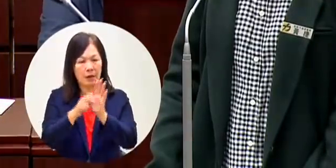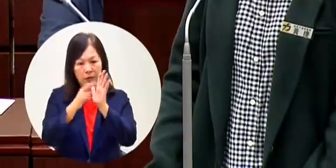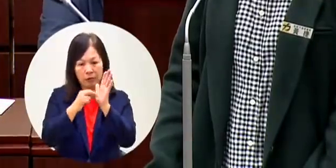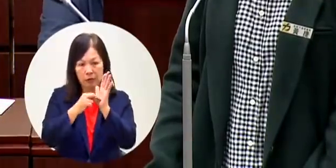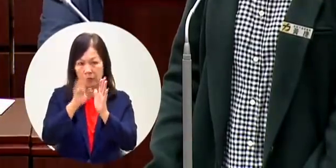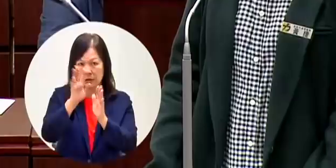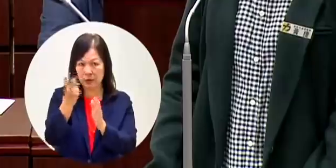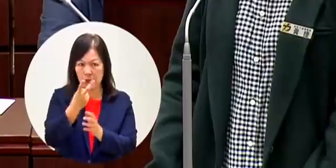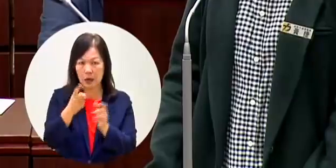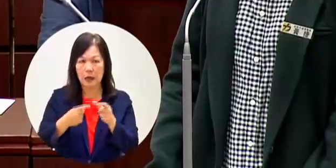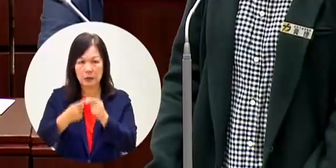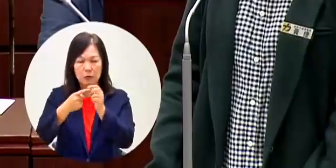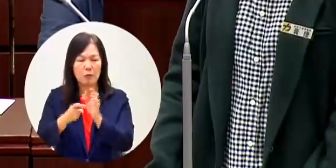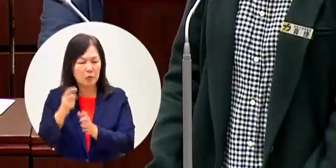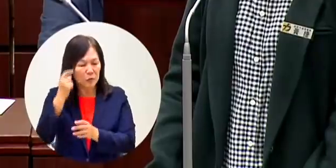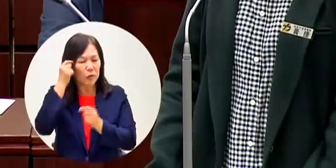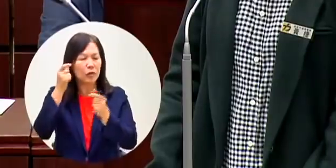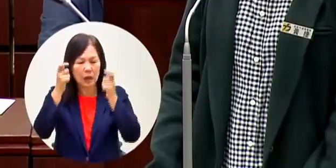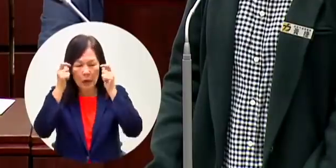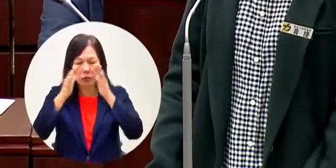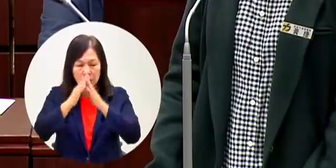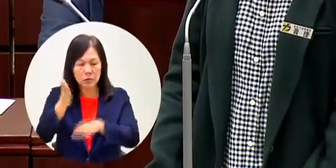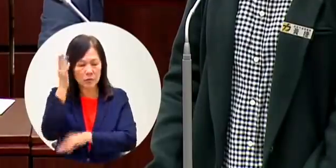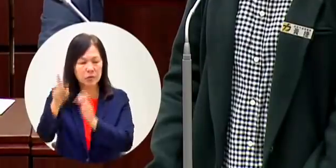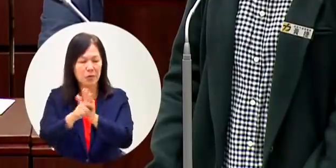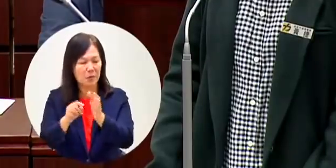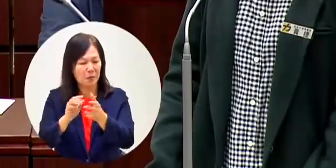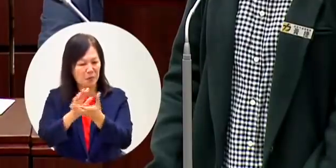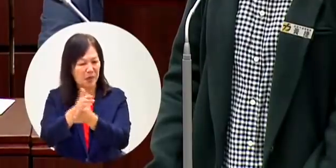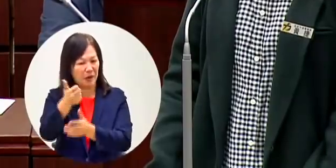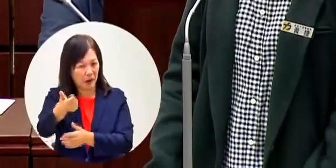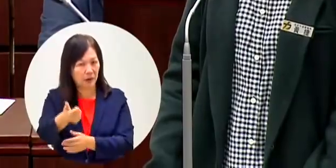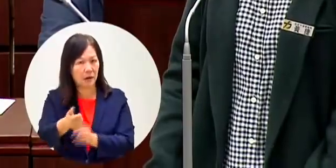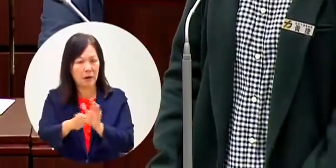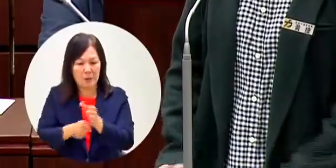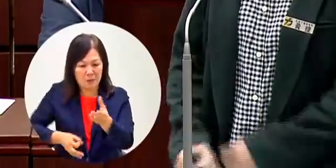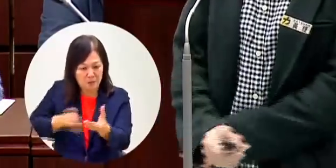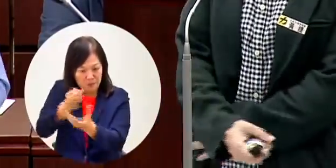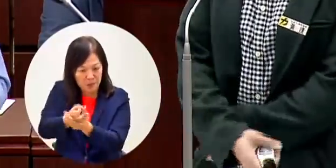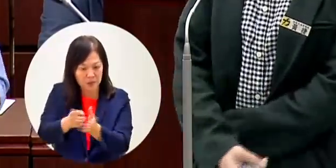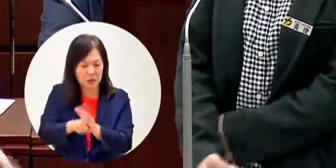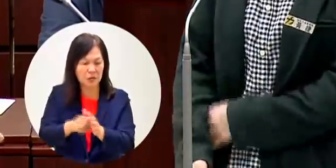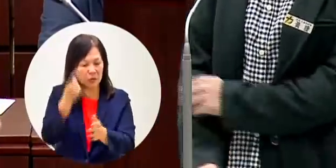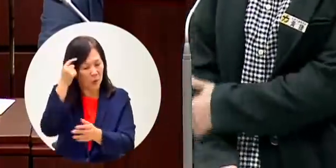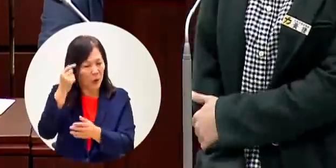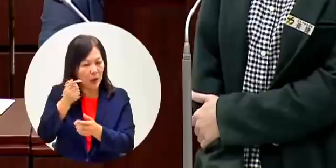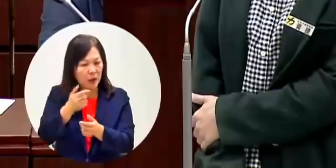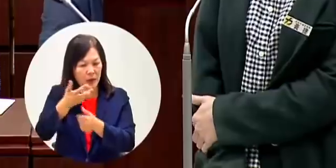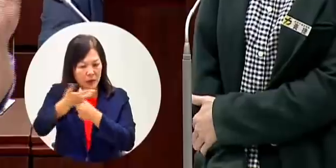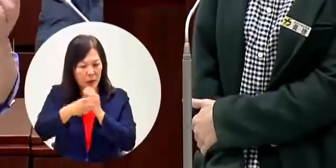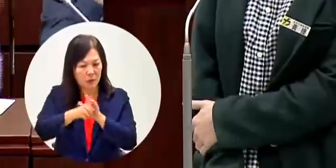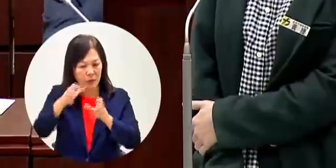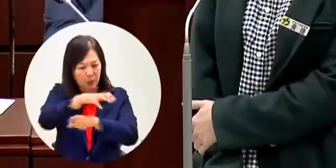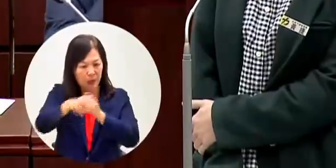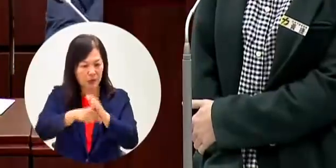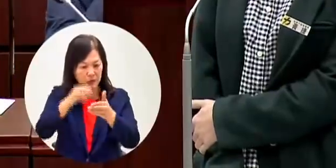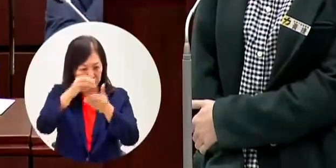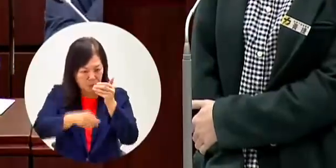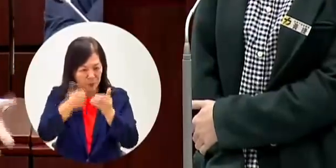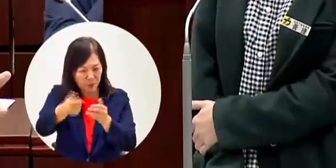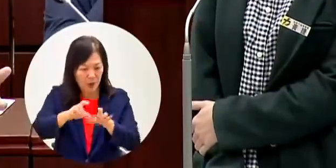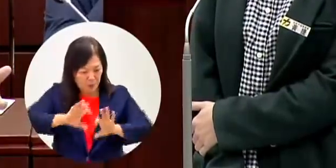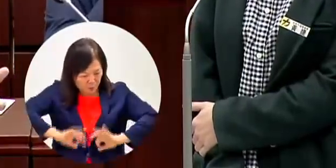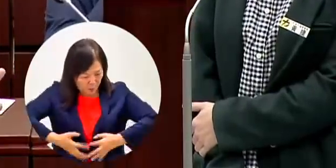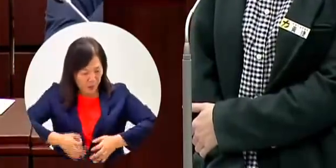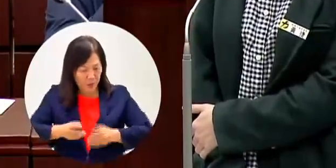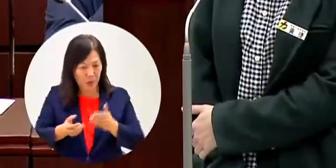未来越来越友善，投资的时候会获得更好的环境条件，获利率会 提高，那他们愿意来高雄，我